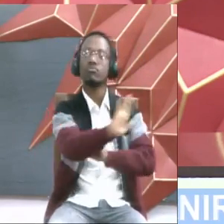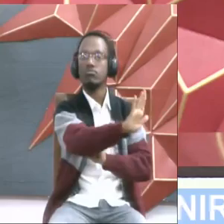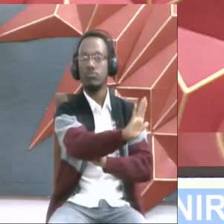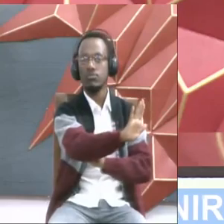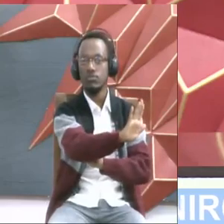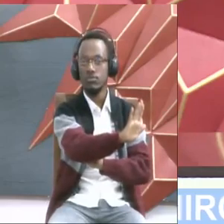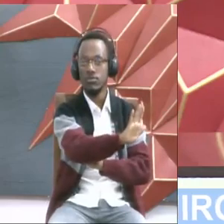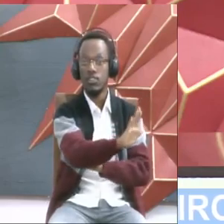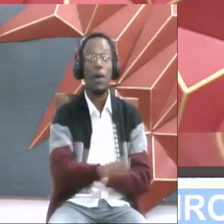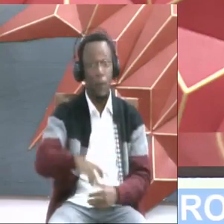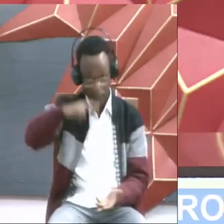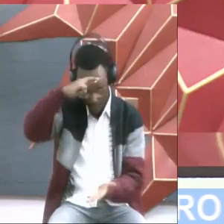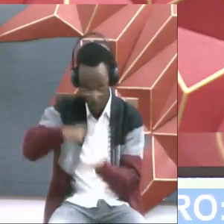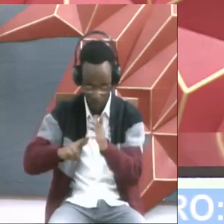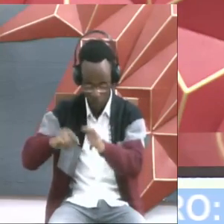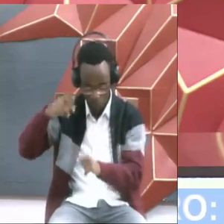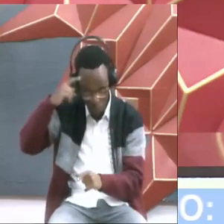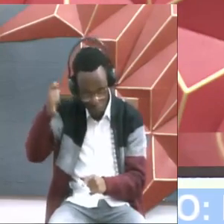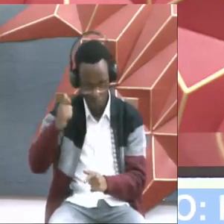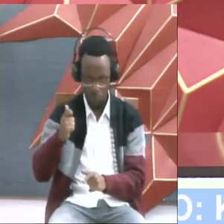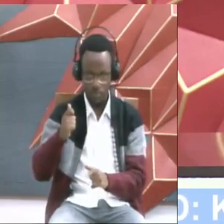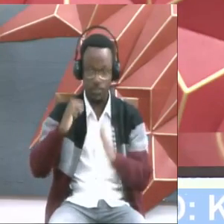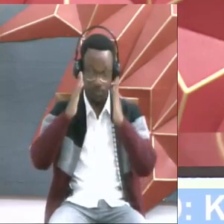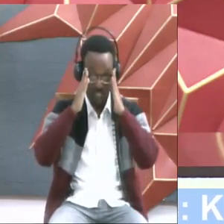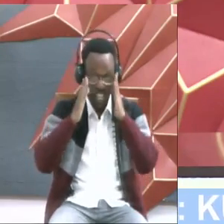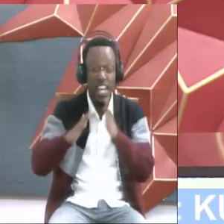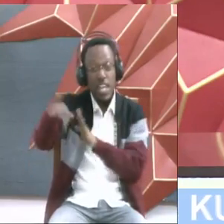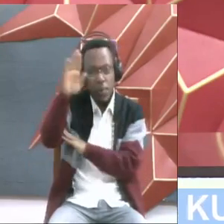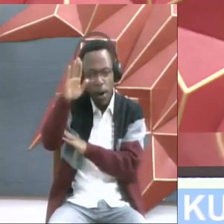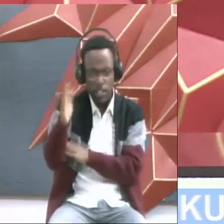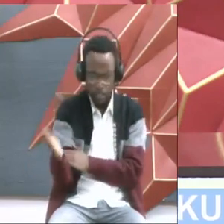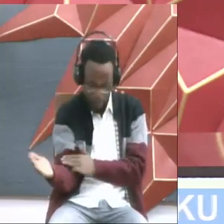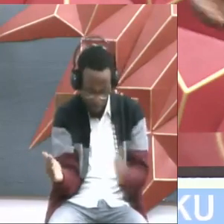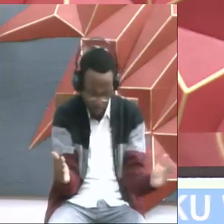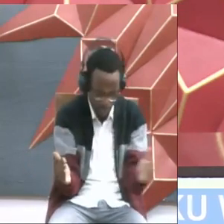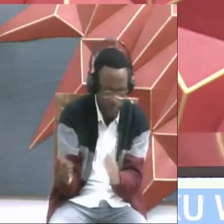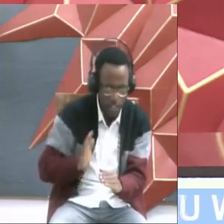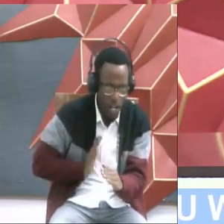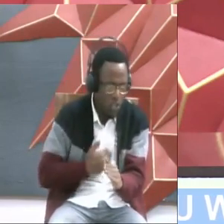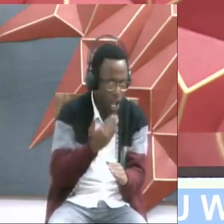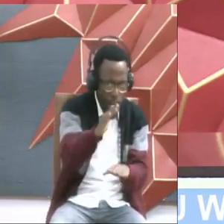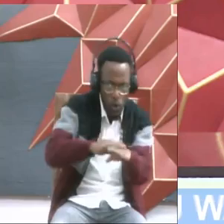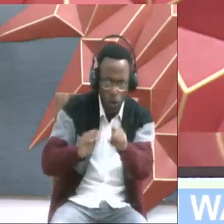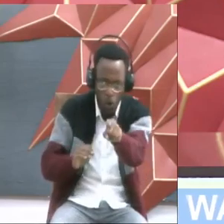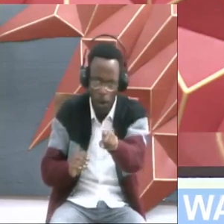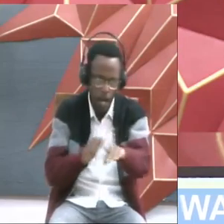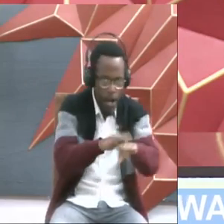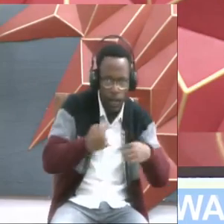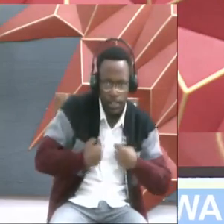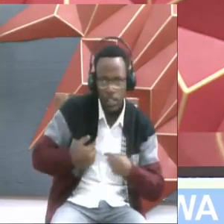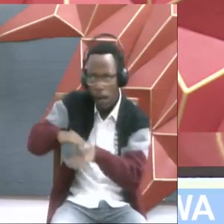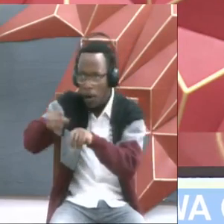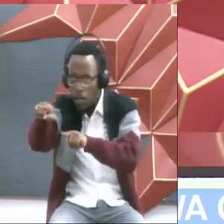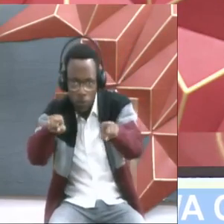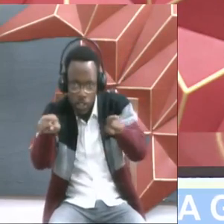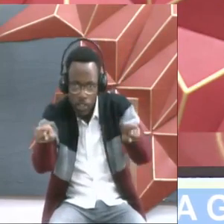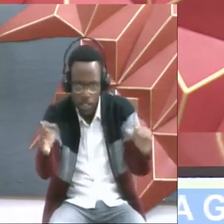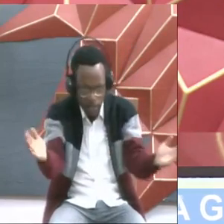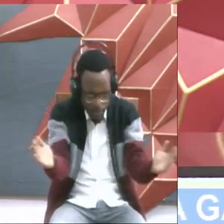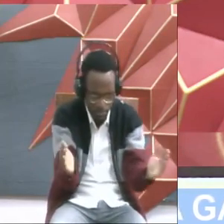mu mvyumve neza. Nukuvuga ngo Imana yaratwegeranije jewe nawe twese kuzuyana. Ngo Imana